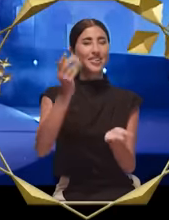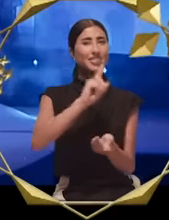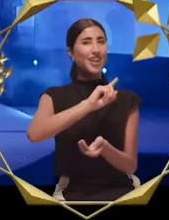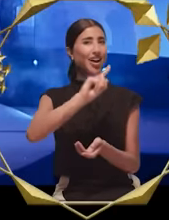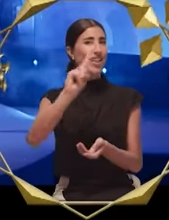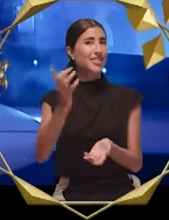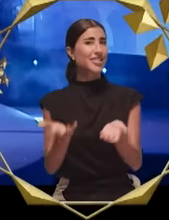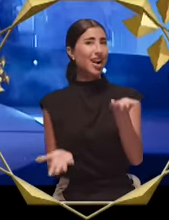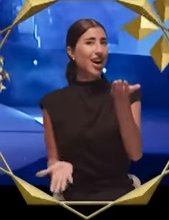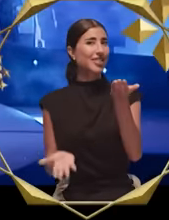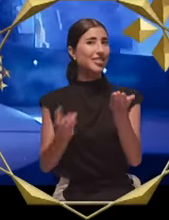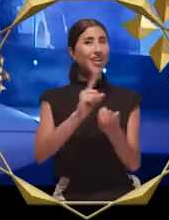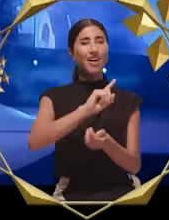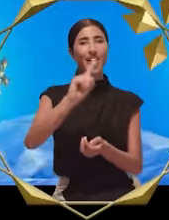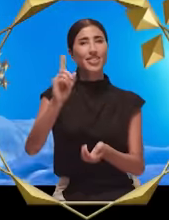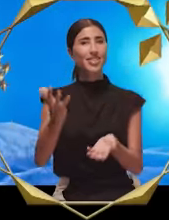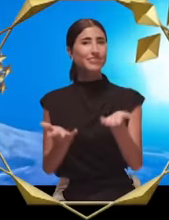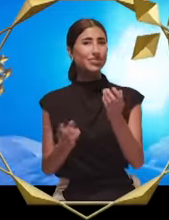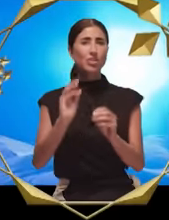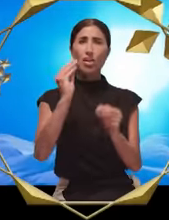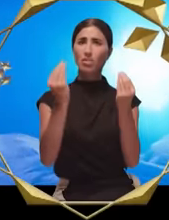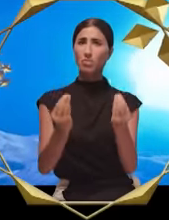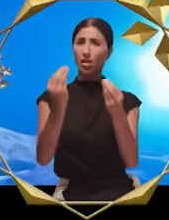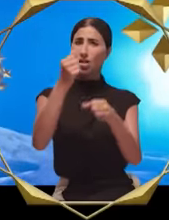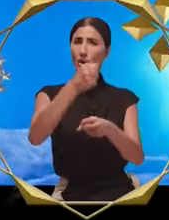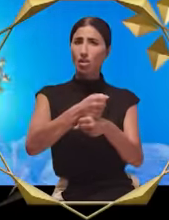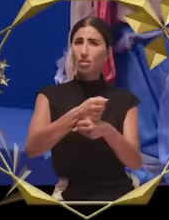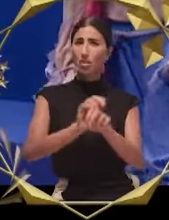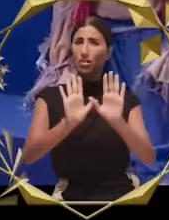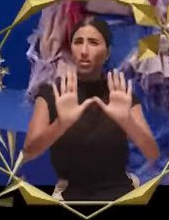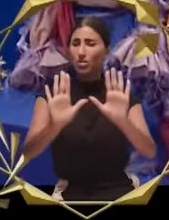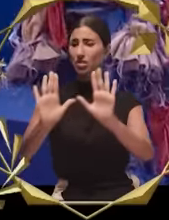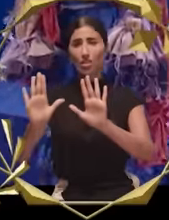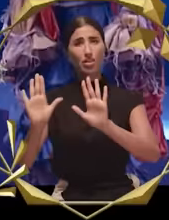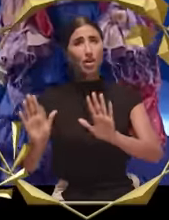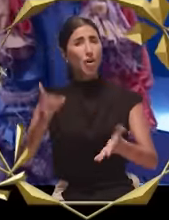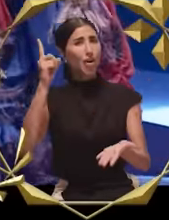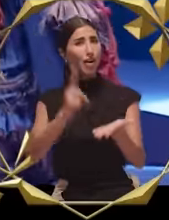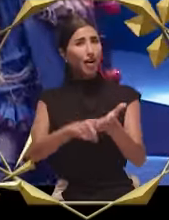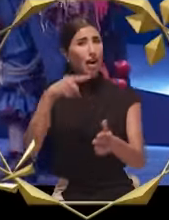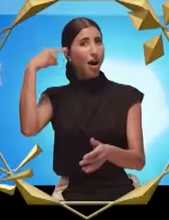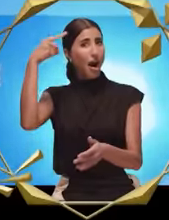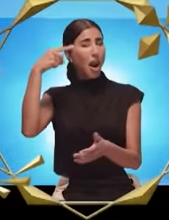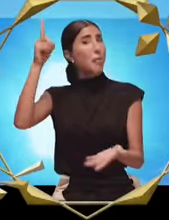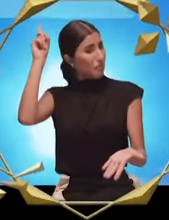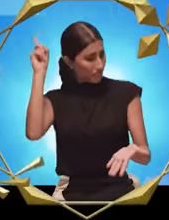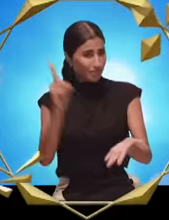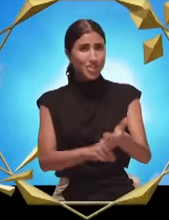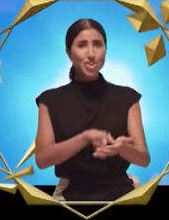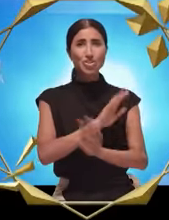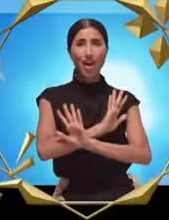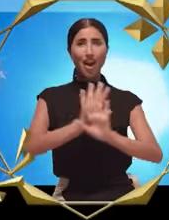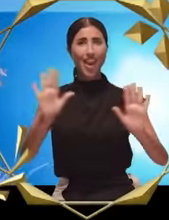ليس عدلا ليس عدلا عدلا. انتظروا مهلا مهلا قد حق الحلم